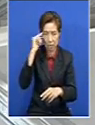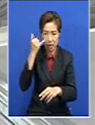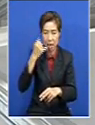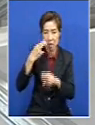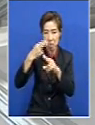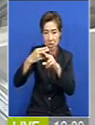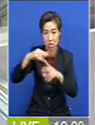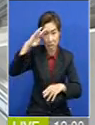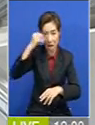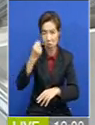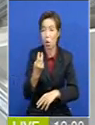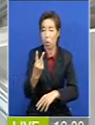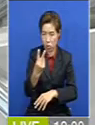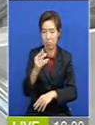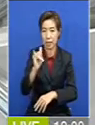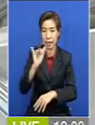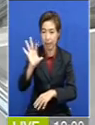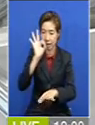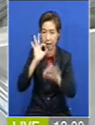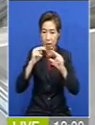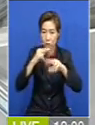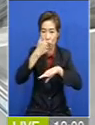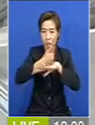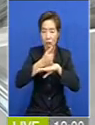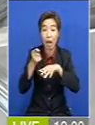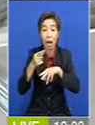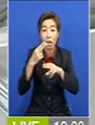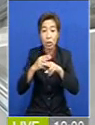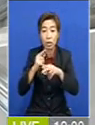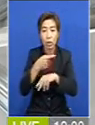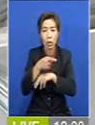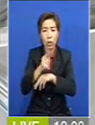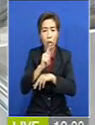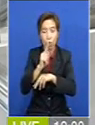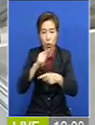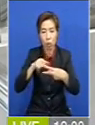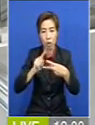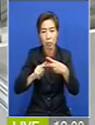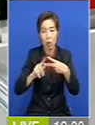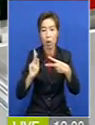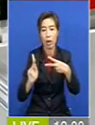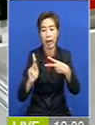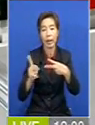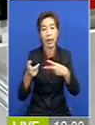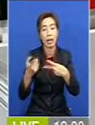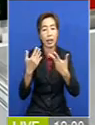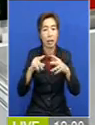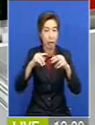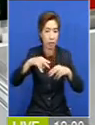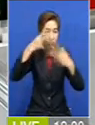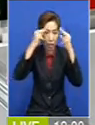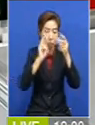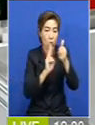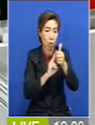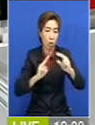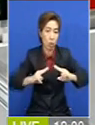คนติดโผเข้ามาในครั้งนี้ด้วยนะคะตัวอักษรย่อที่ว่านี้คือทอธงกับกอไก่ค่ะว่าสุดท้ายแล้วพลเอกประวิตรวงษ์สุวรรณ